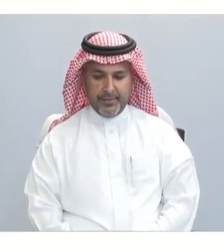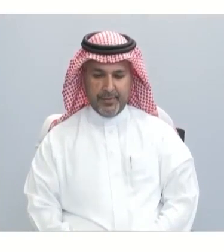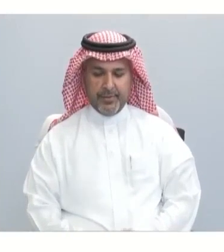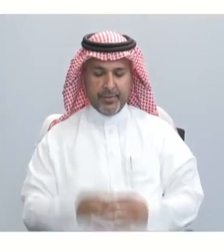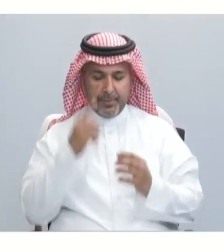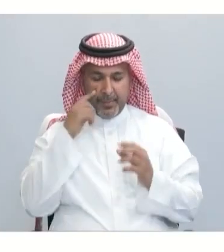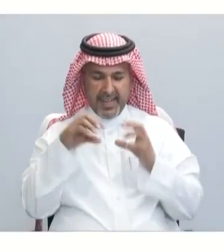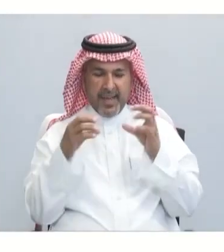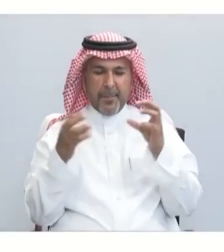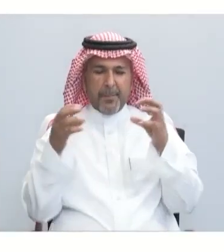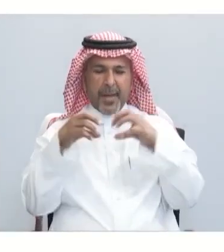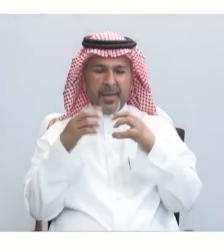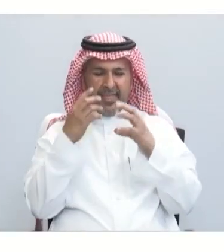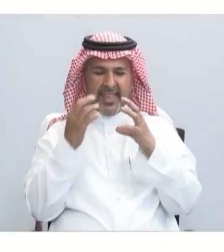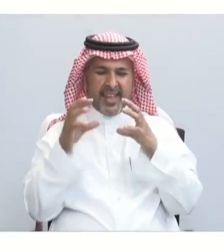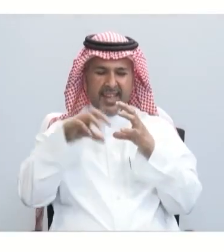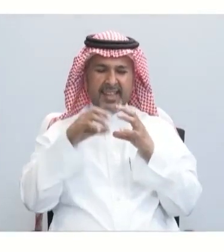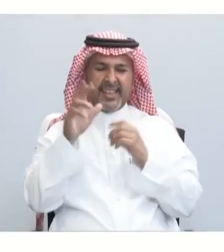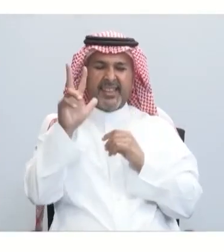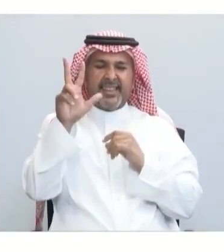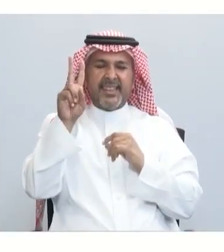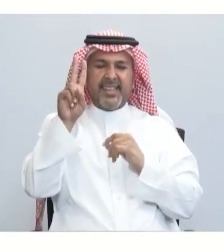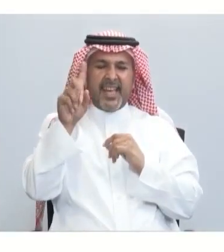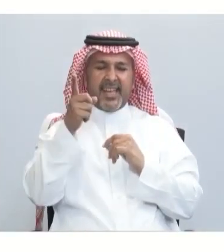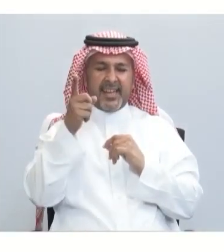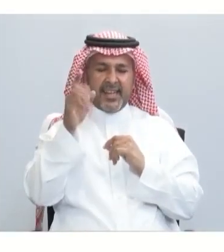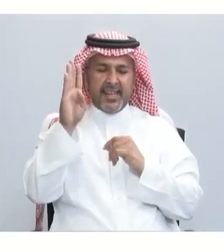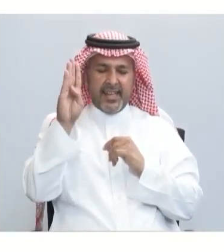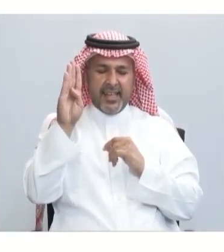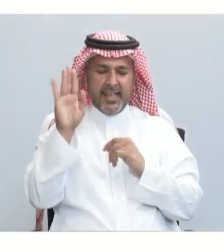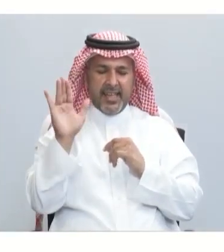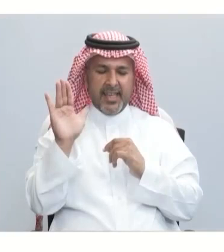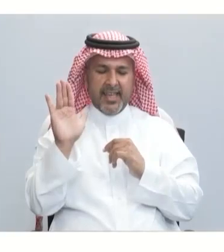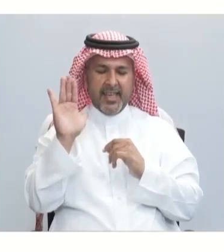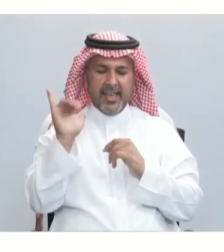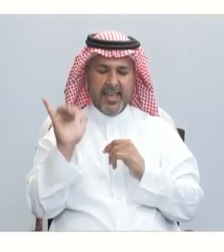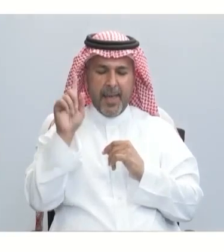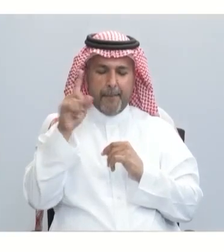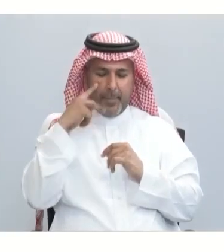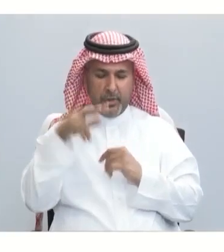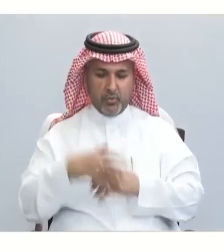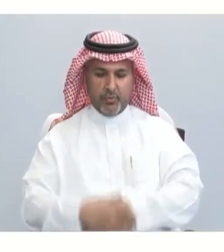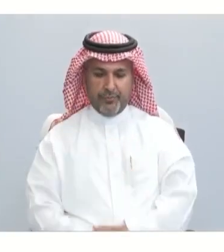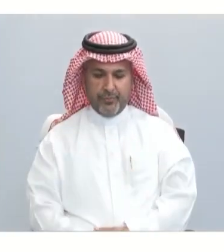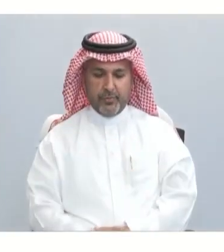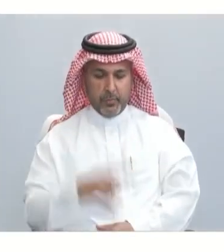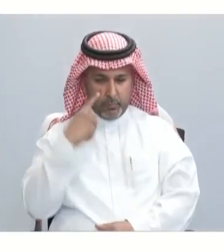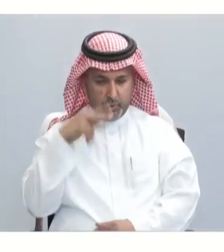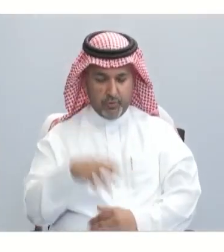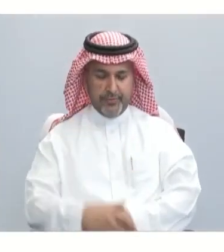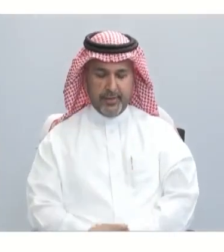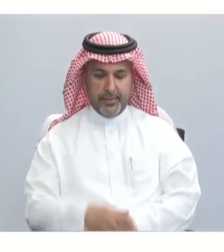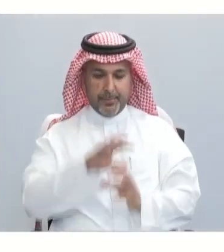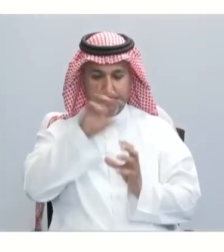التركيب هنا عشان نشوف الداله الناتجه نسوي هنا تركيب ونشوف الداله اللي